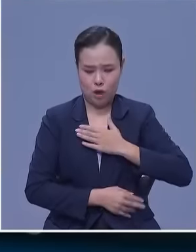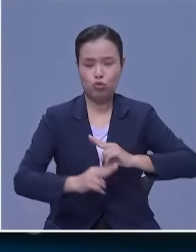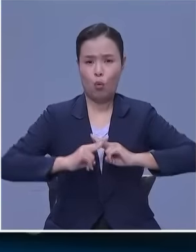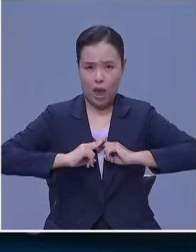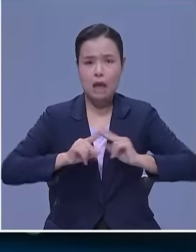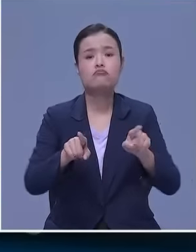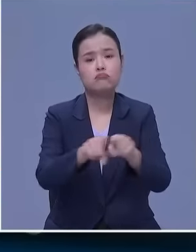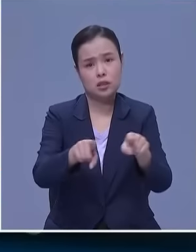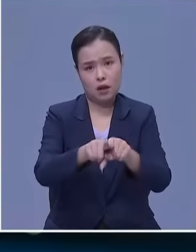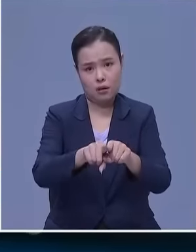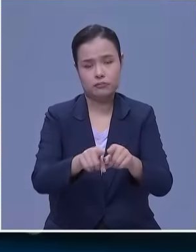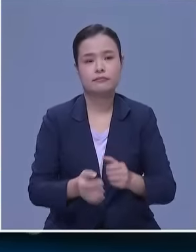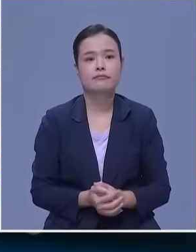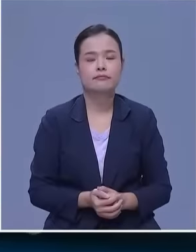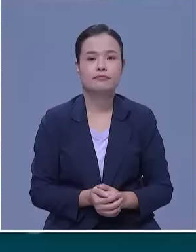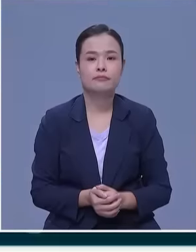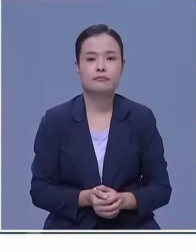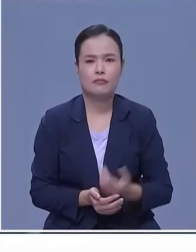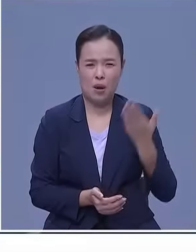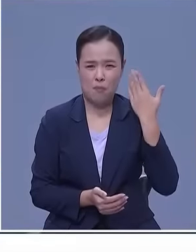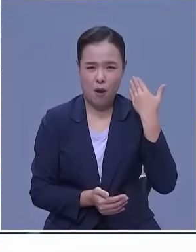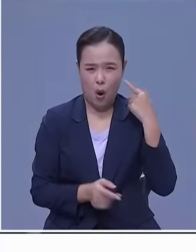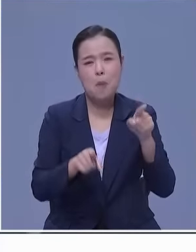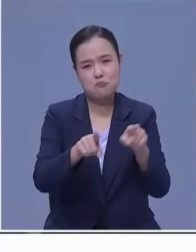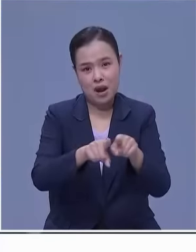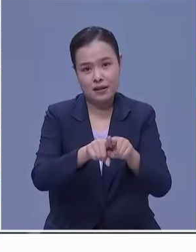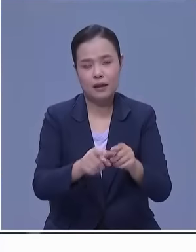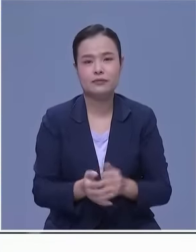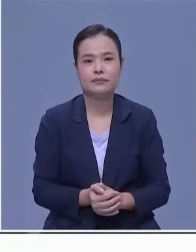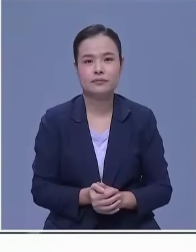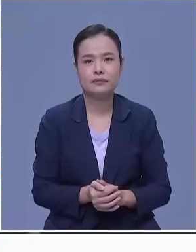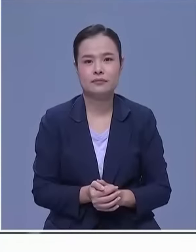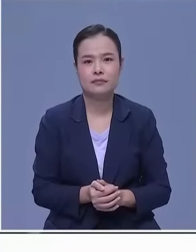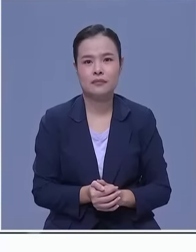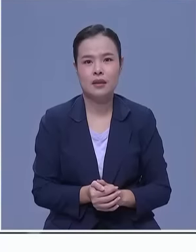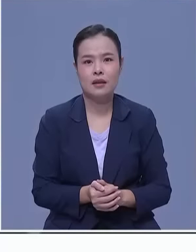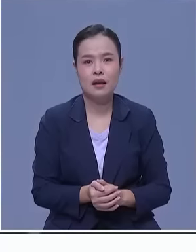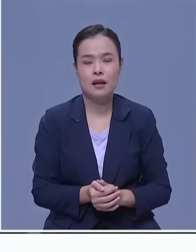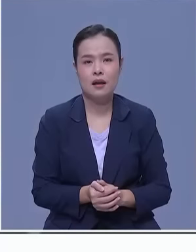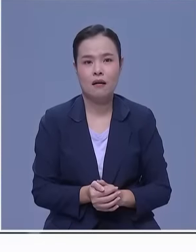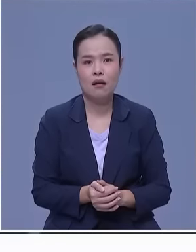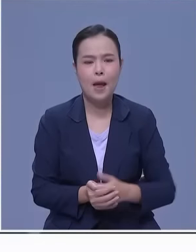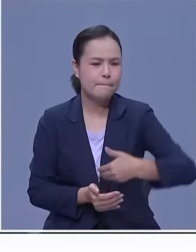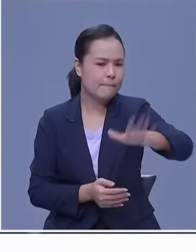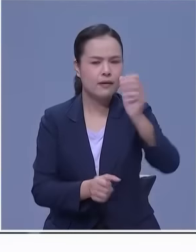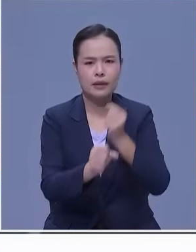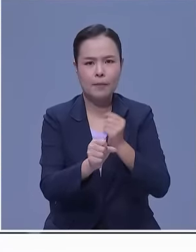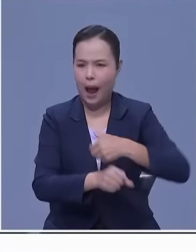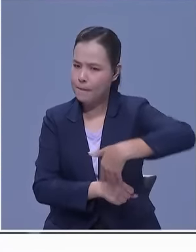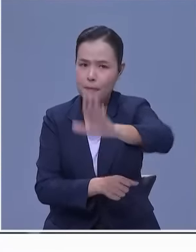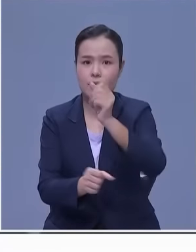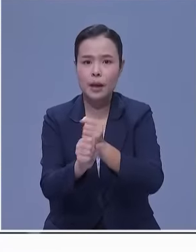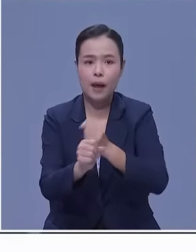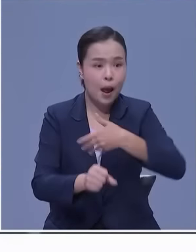ถานการณ์นั้นมาก่อน คือมันเคยเจอการที่แบบว่าใช้คนแบบหมาล่าเนื้ อ คือใช้ไปทำงานเสร็จแล้วหมา